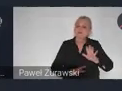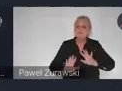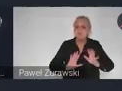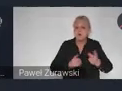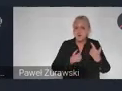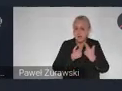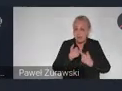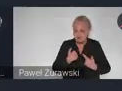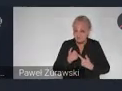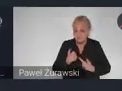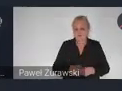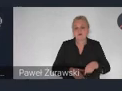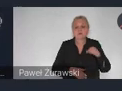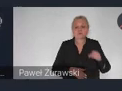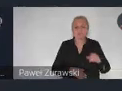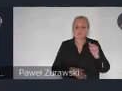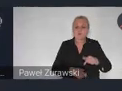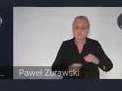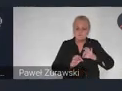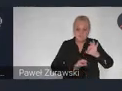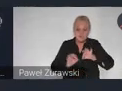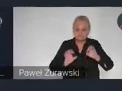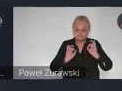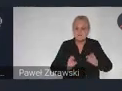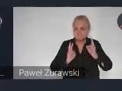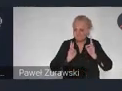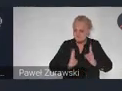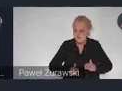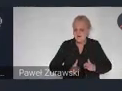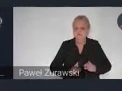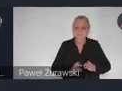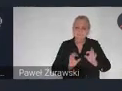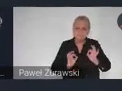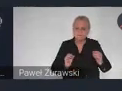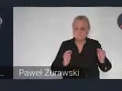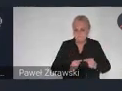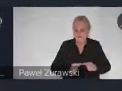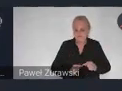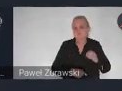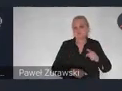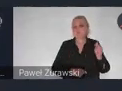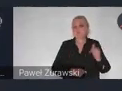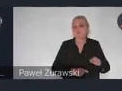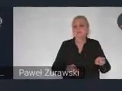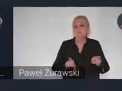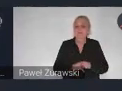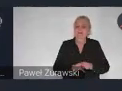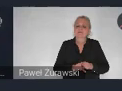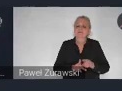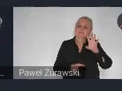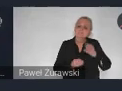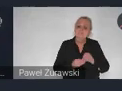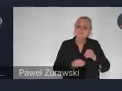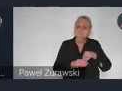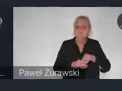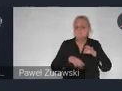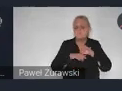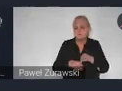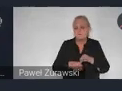liczbową powinny być mieszalne realne wymierne i powinny przede wszystkim wynikać z